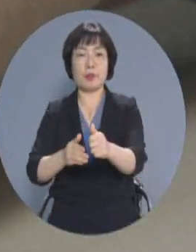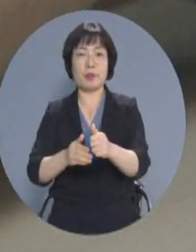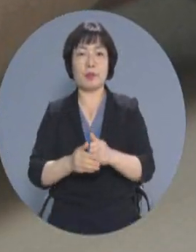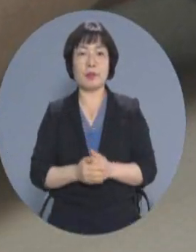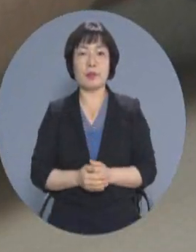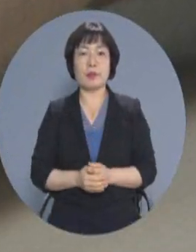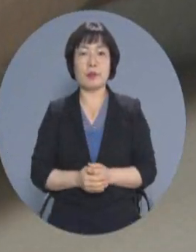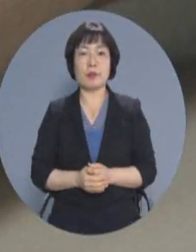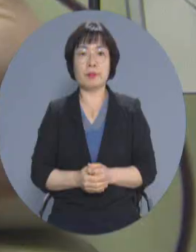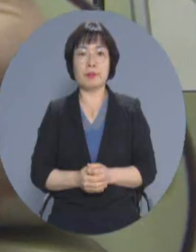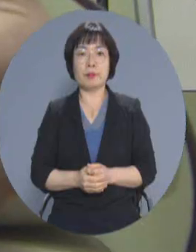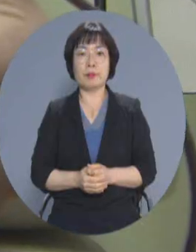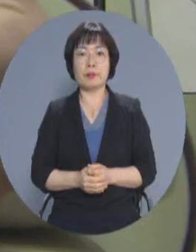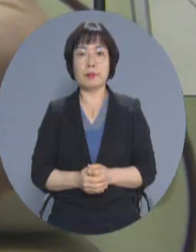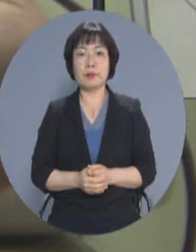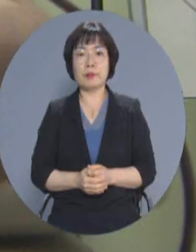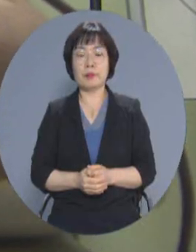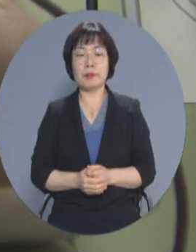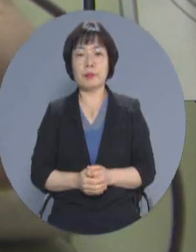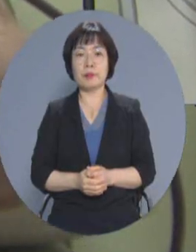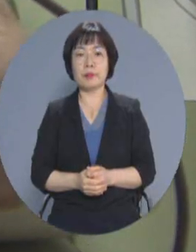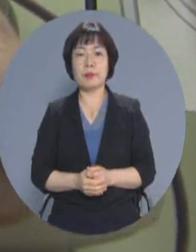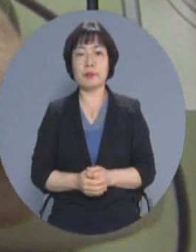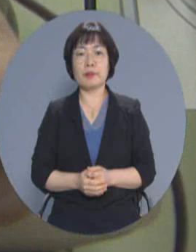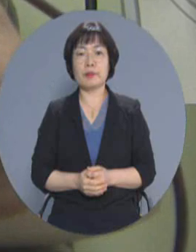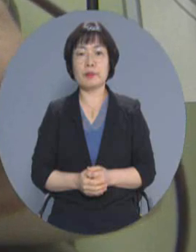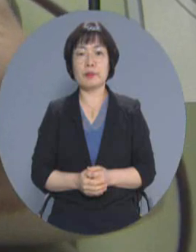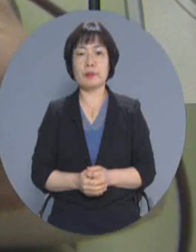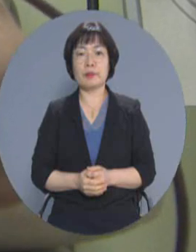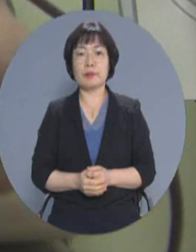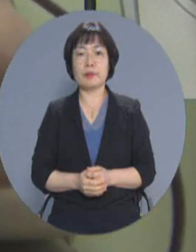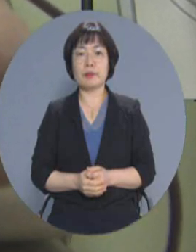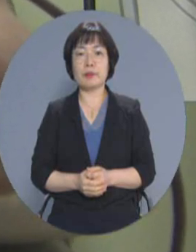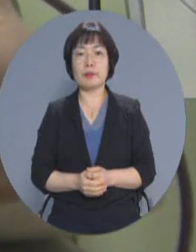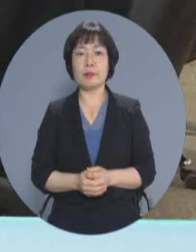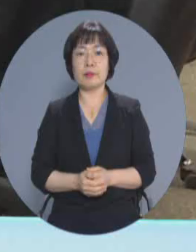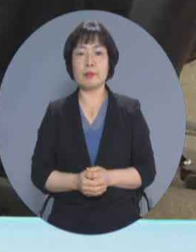동참해달라고 호소하고 있습니다. MBC 뉴스 양정은입니다.